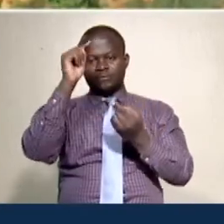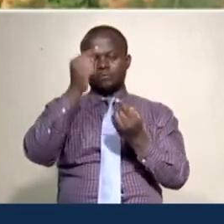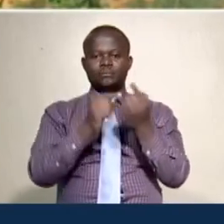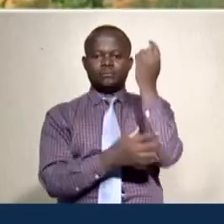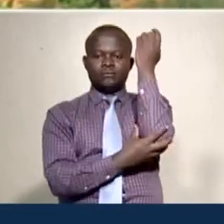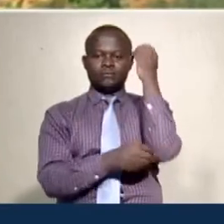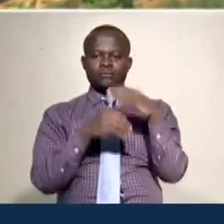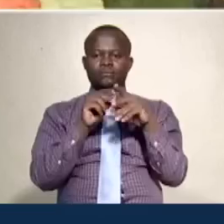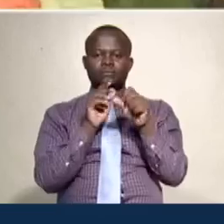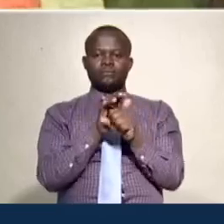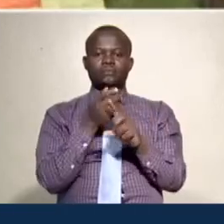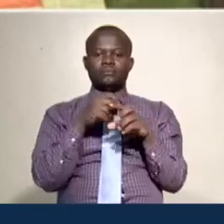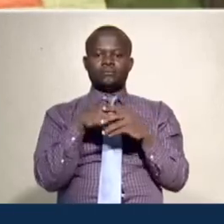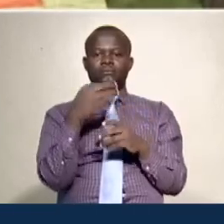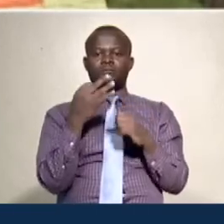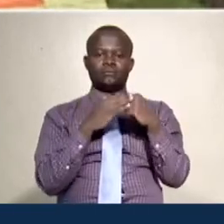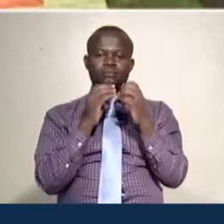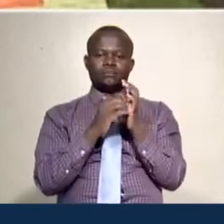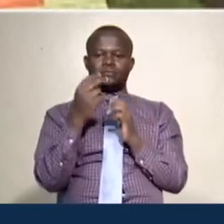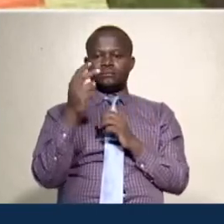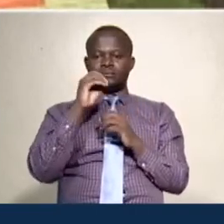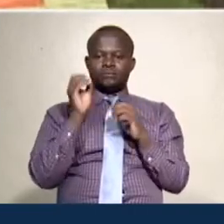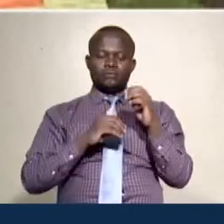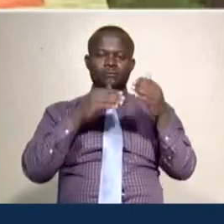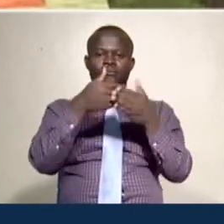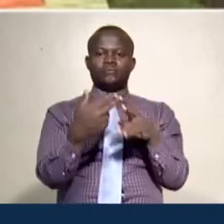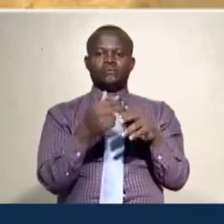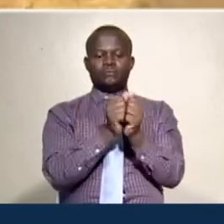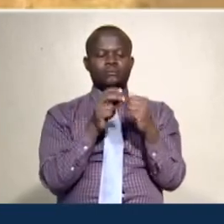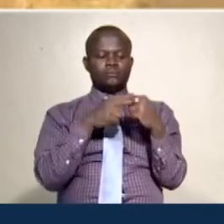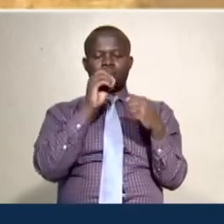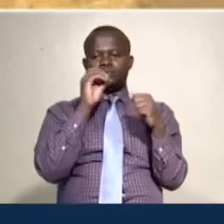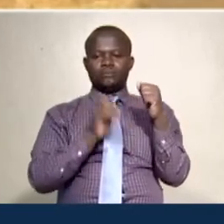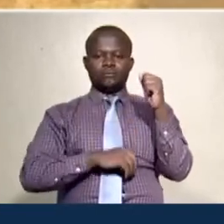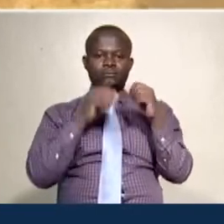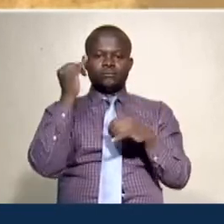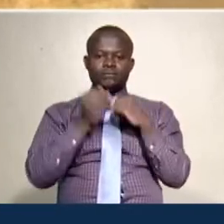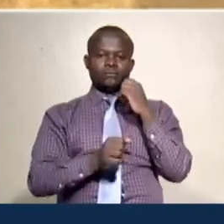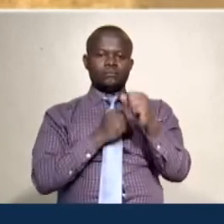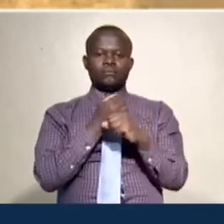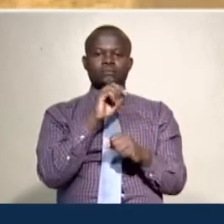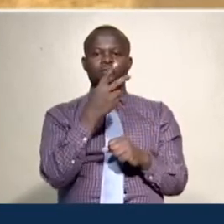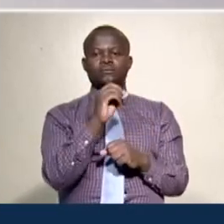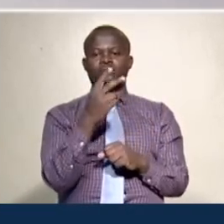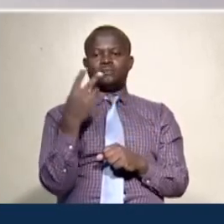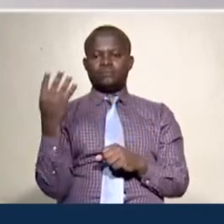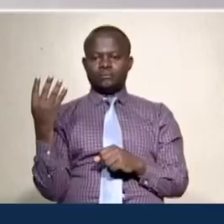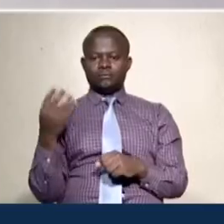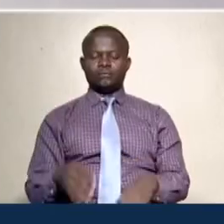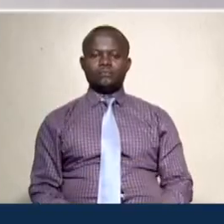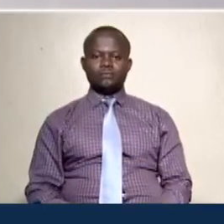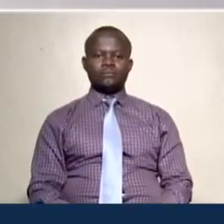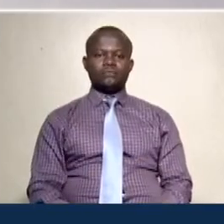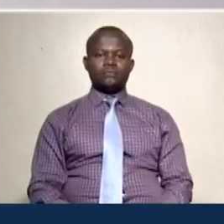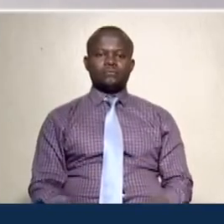baturage bukava ku gipimo cya 38 n'ibice 2% bukagera kuri 17% mu mpera z'umwaka wa 2024. Ikindi